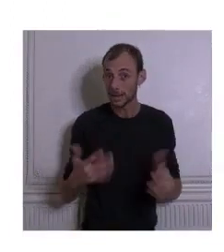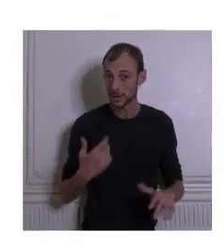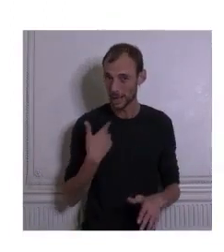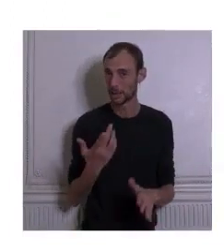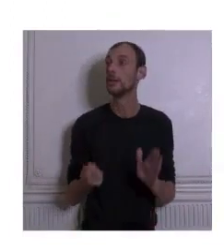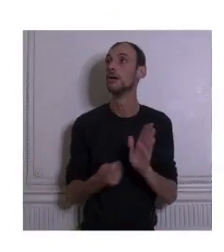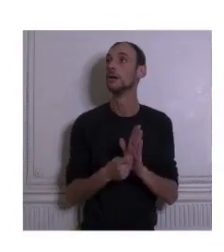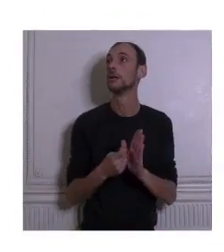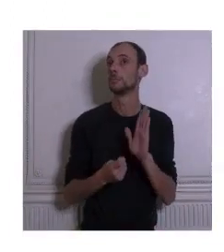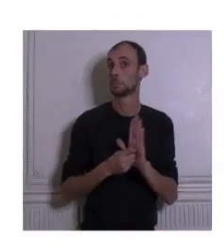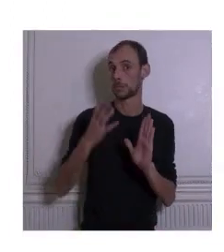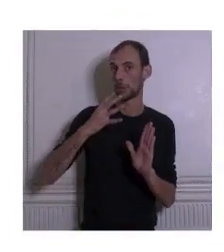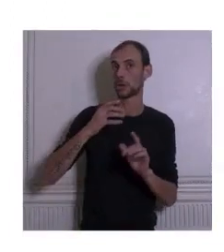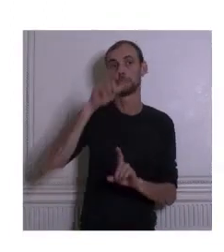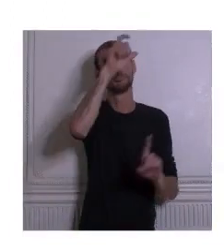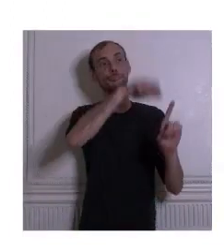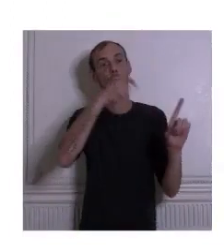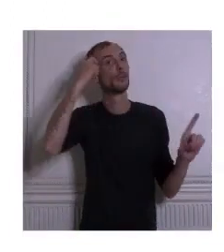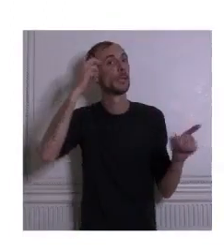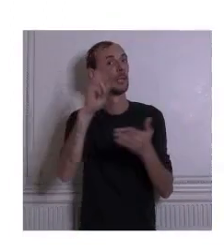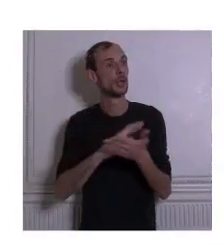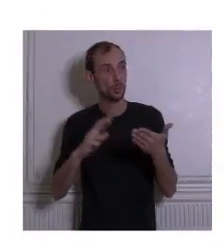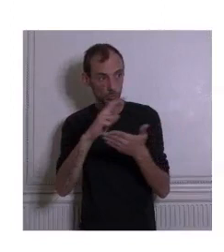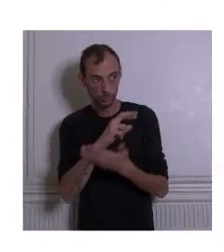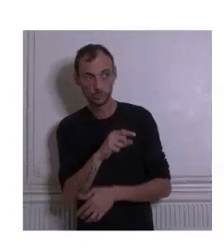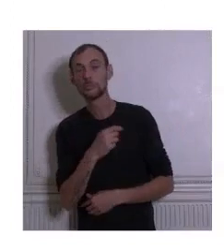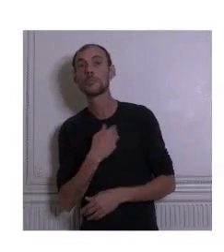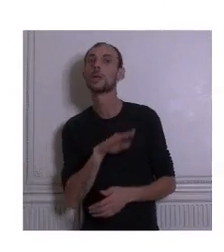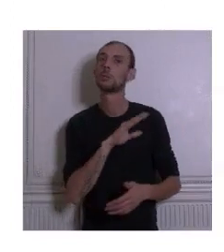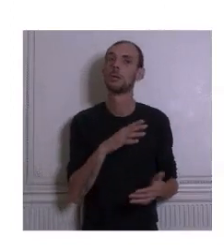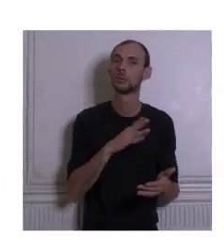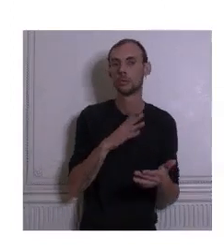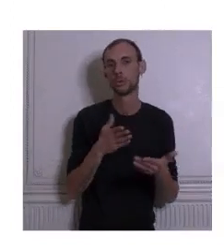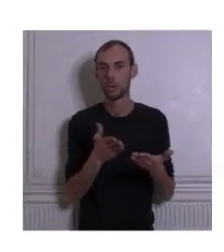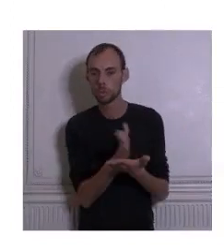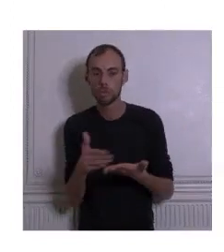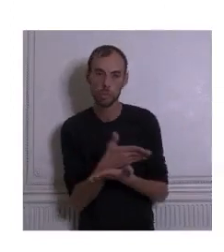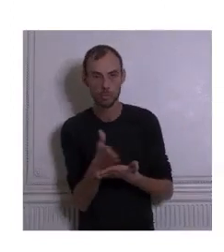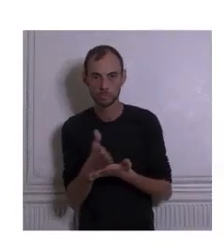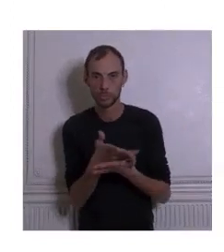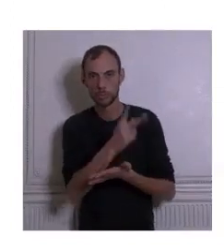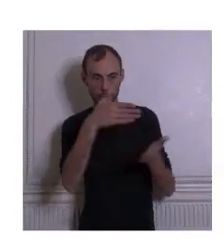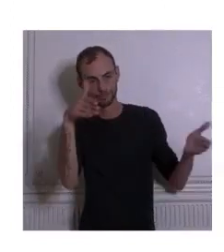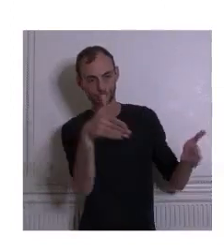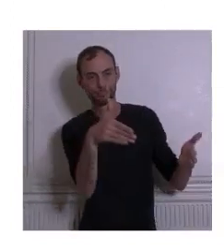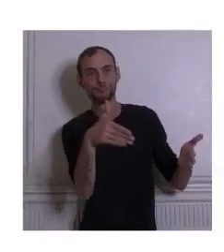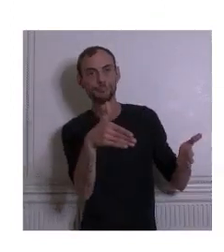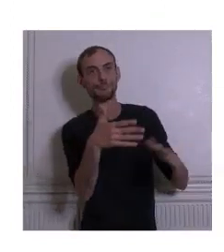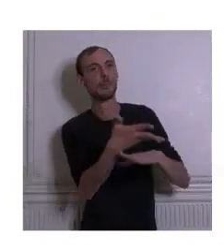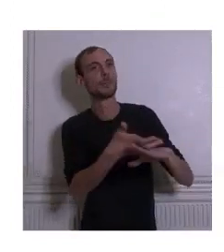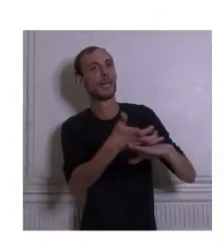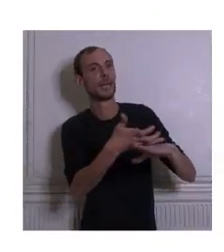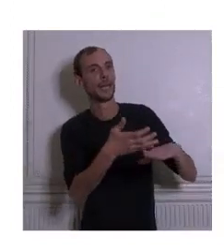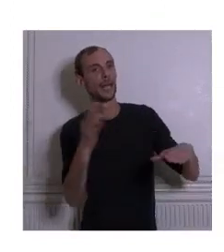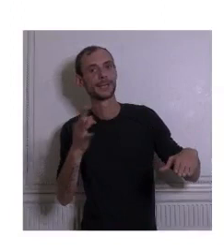à la place des citoyens, des collectifs citoyens et des associations dans le combat qui a